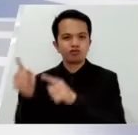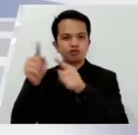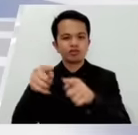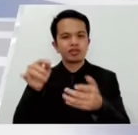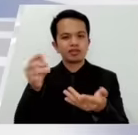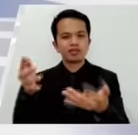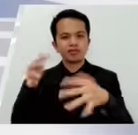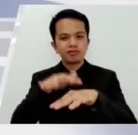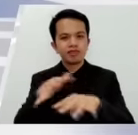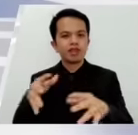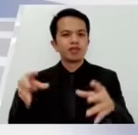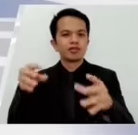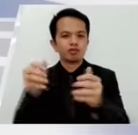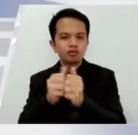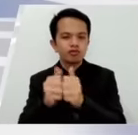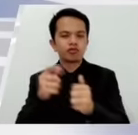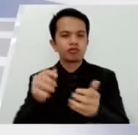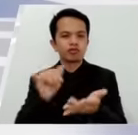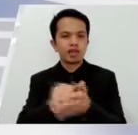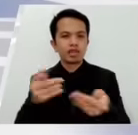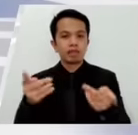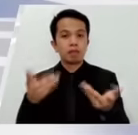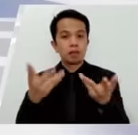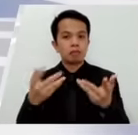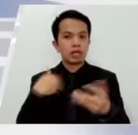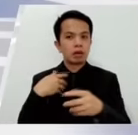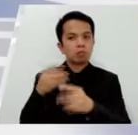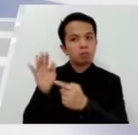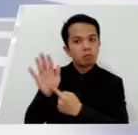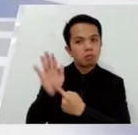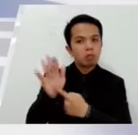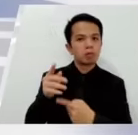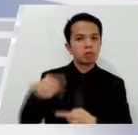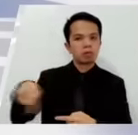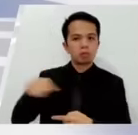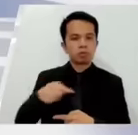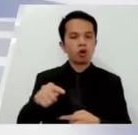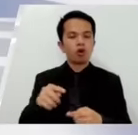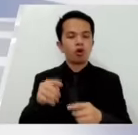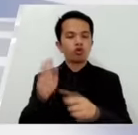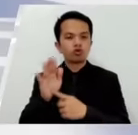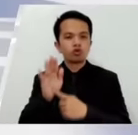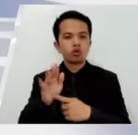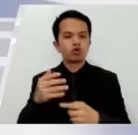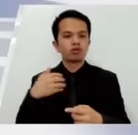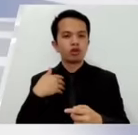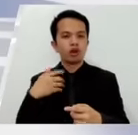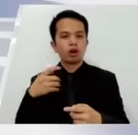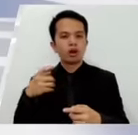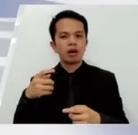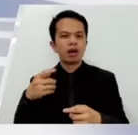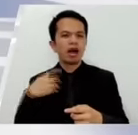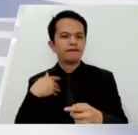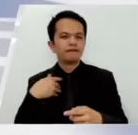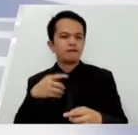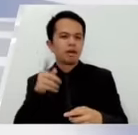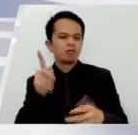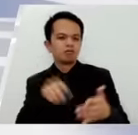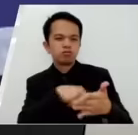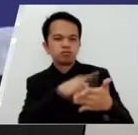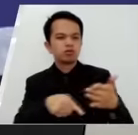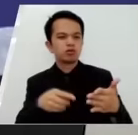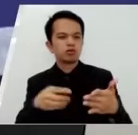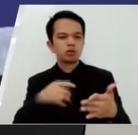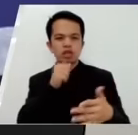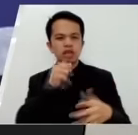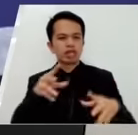the fact that it might be sending a signal that there's a showing Chinese resolve despite the holding of the trilateral